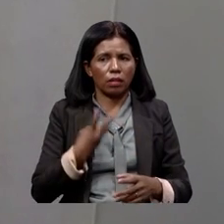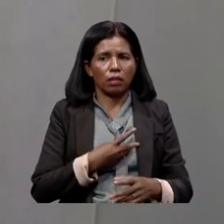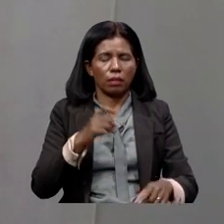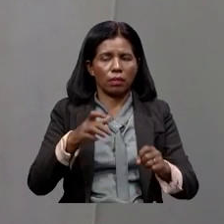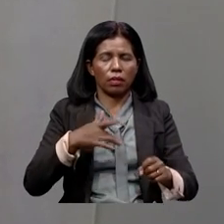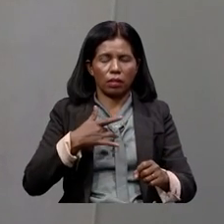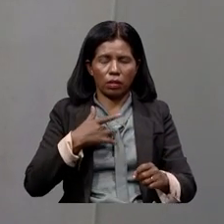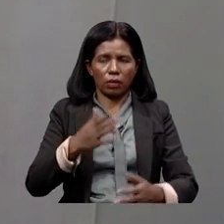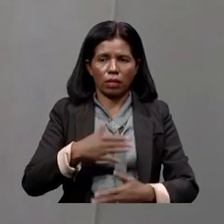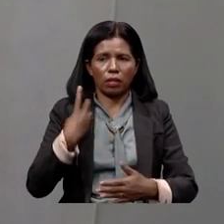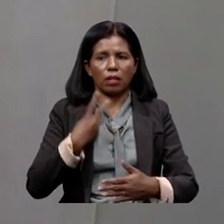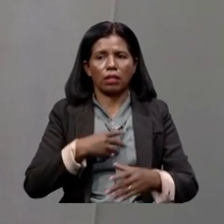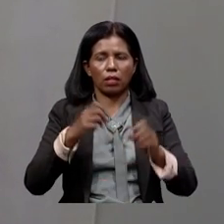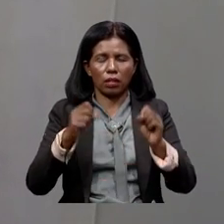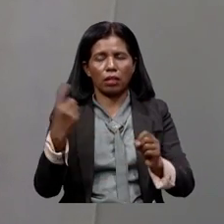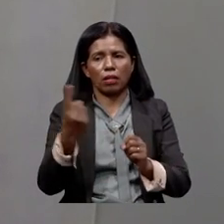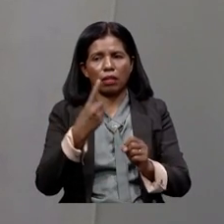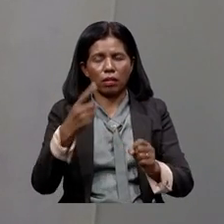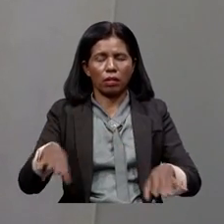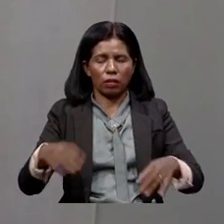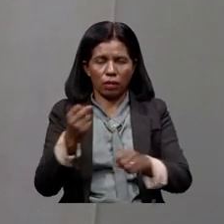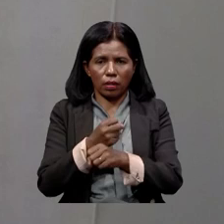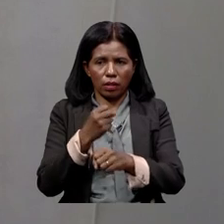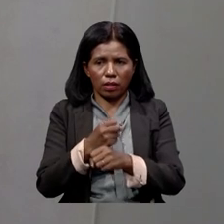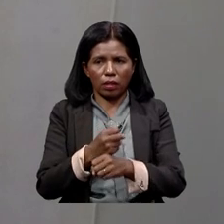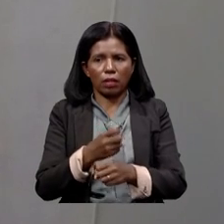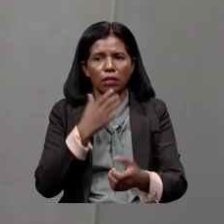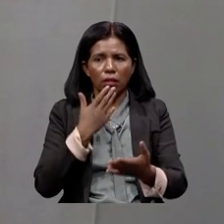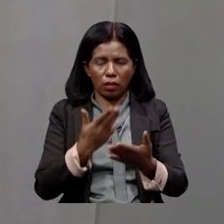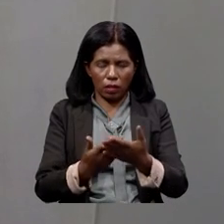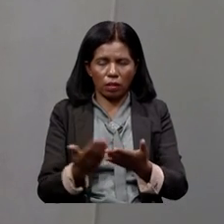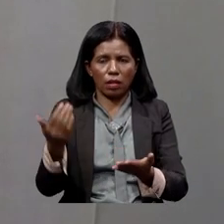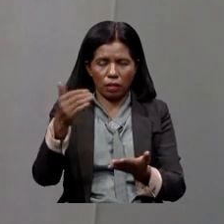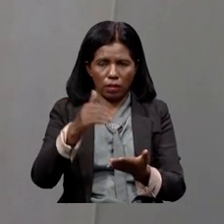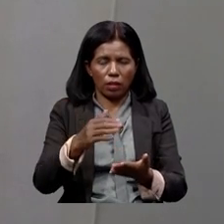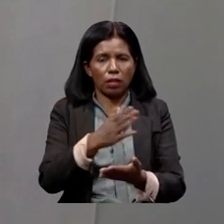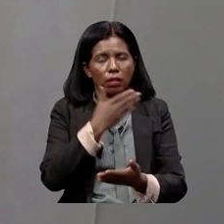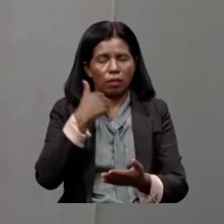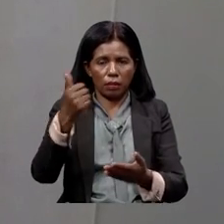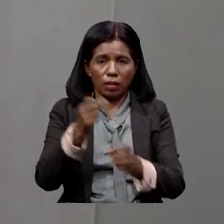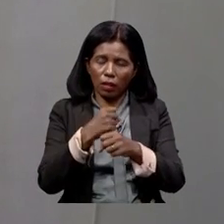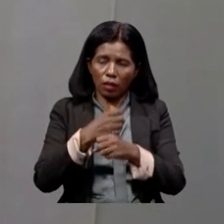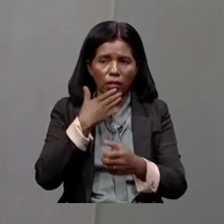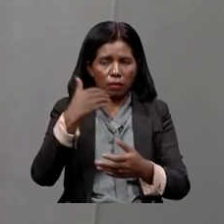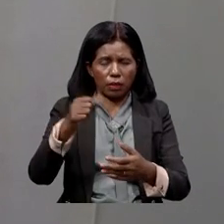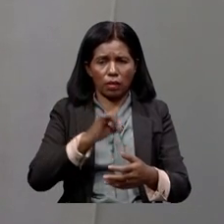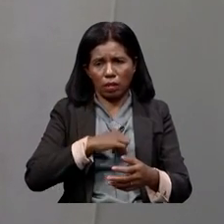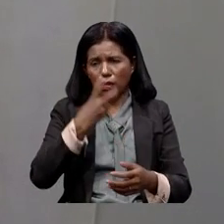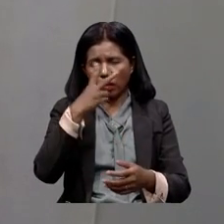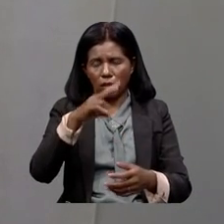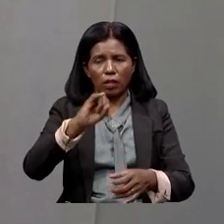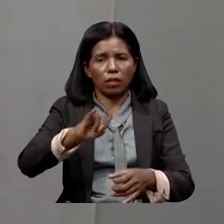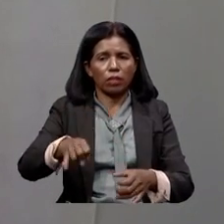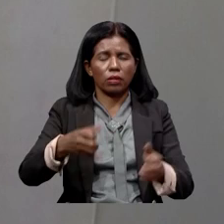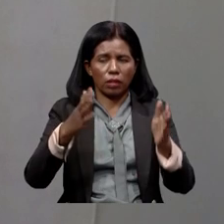orgul ju det ita tengke sina fating esforso atu idane e diak liutang hau hari